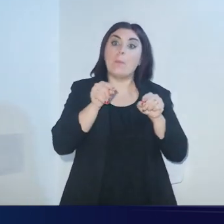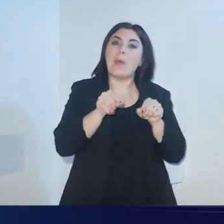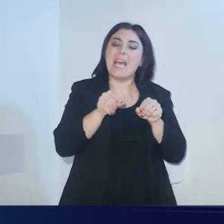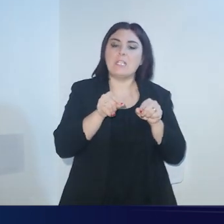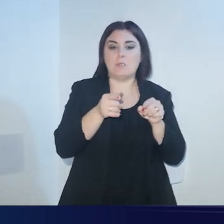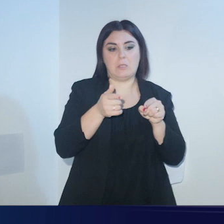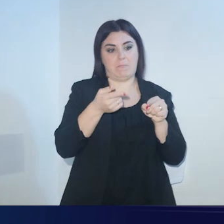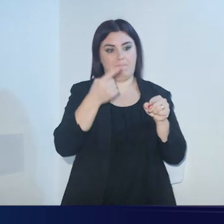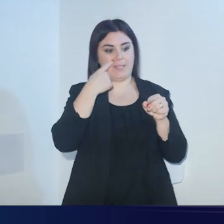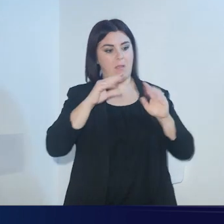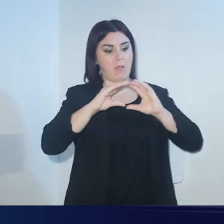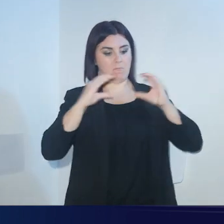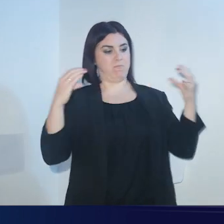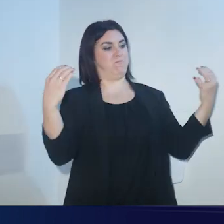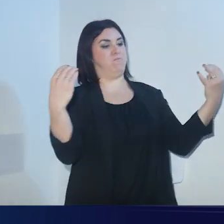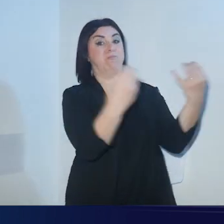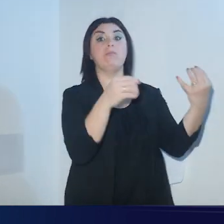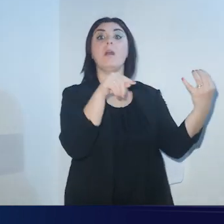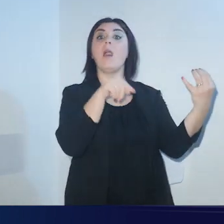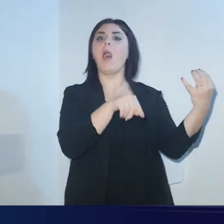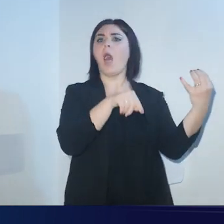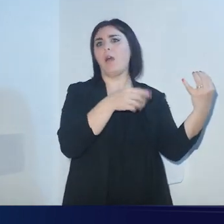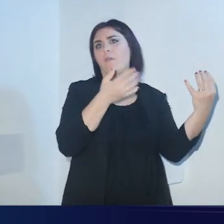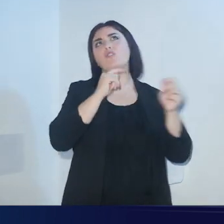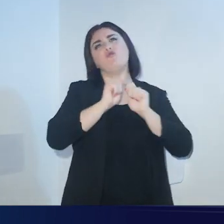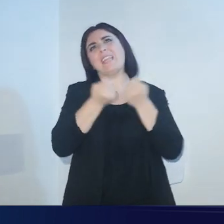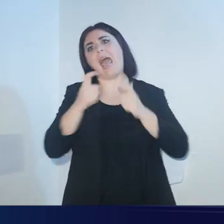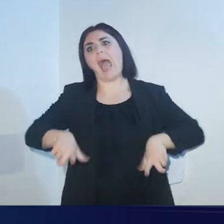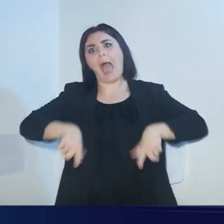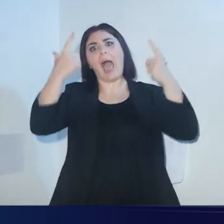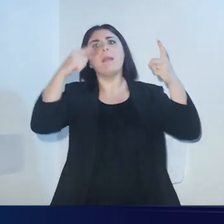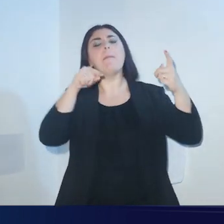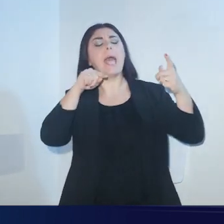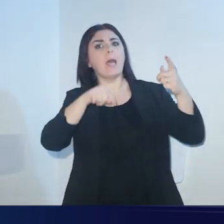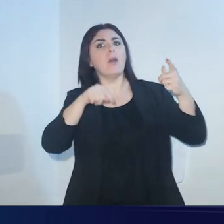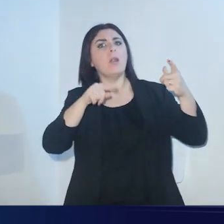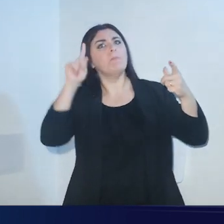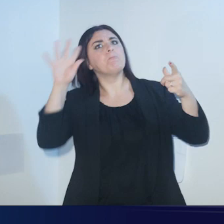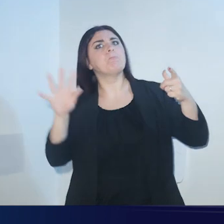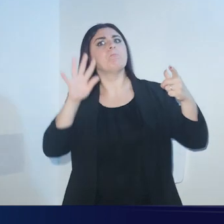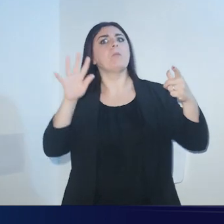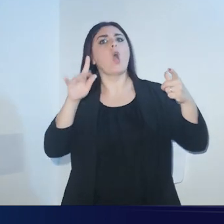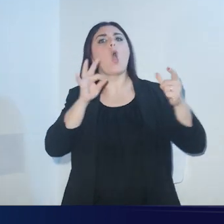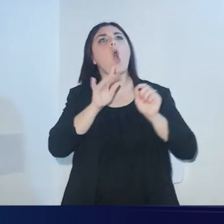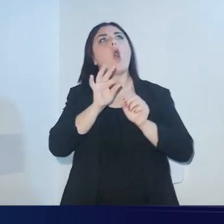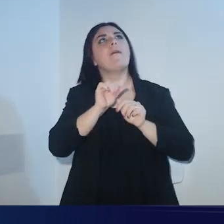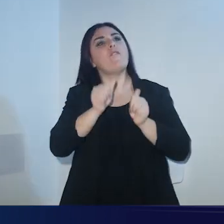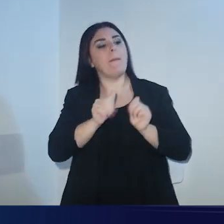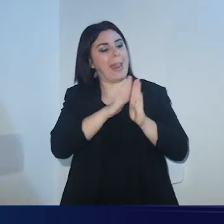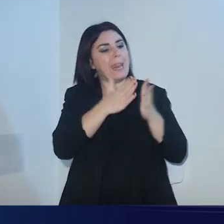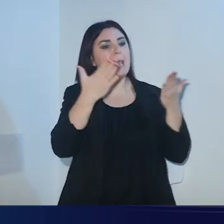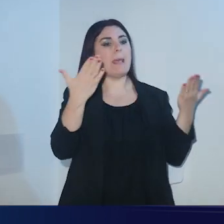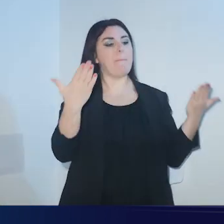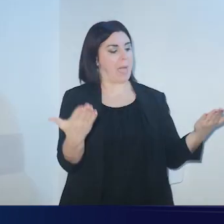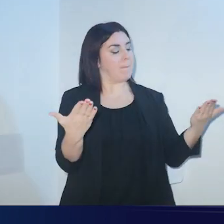questa sezione, quindi in genere quindi gli alberi, possono essere considerati come un libro aperto,